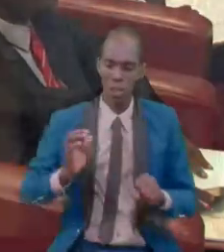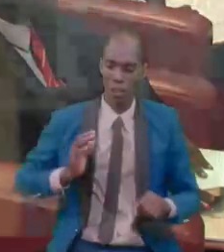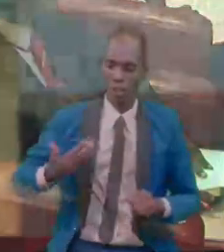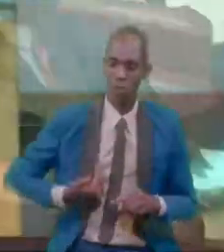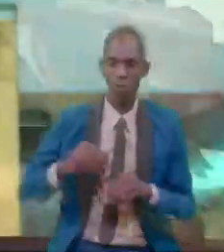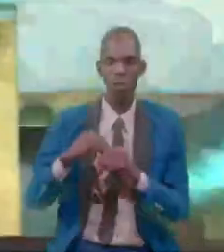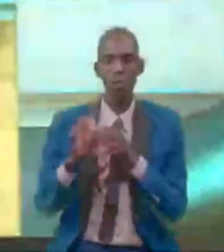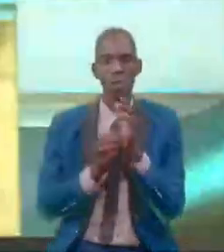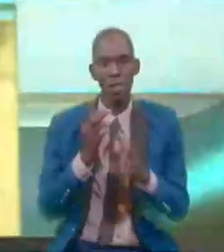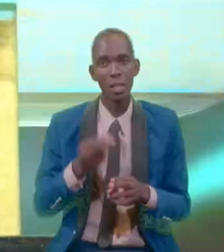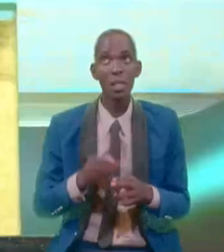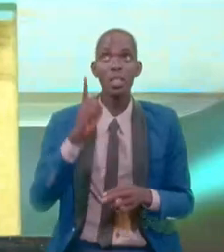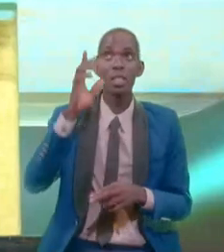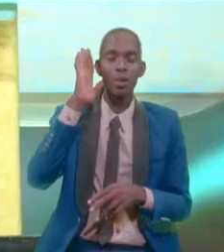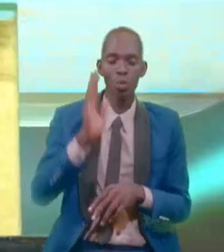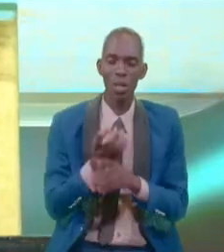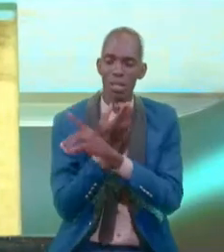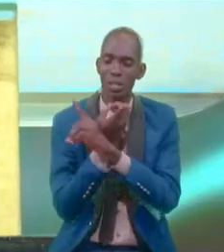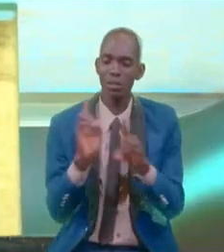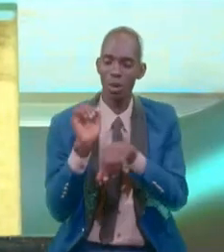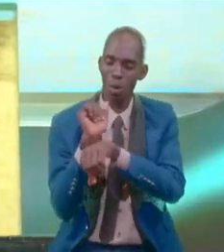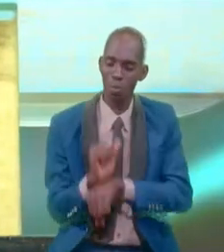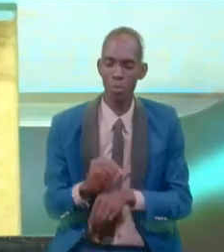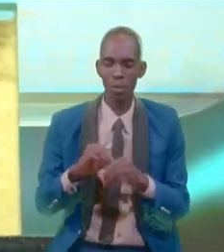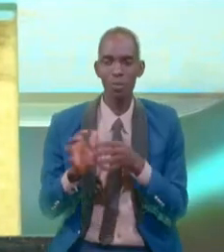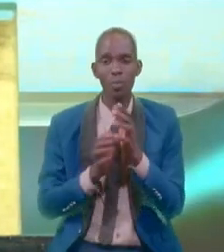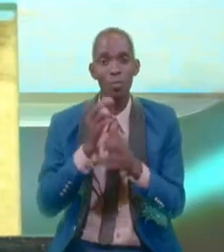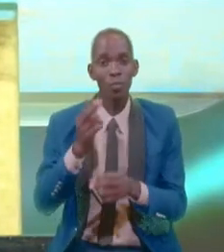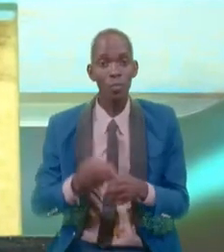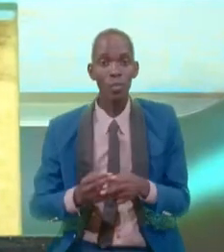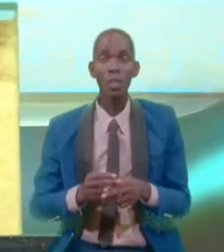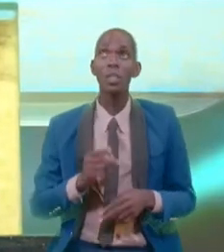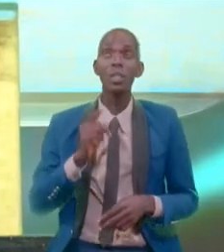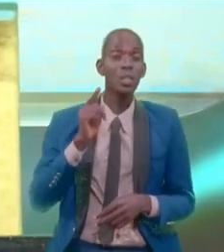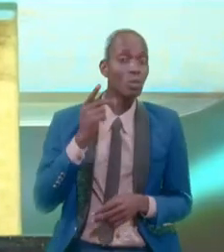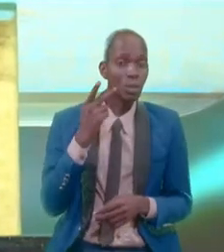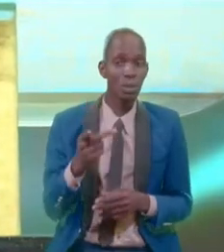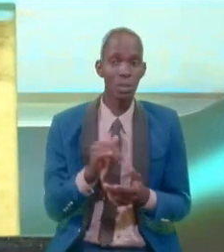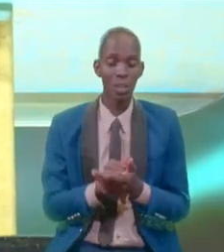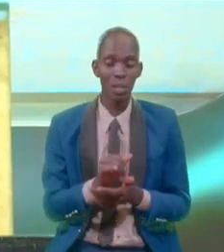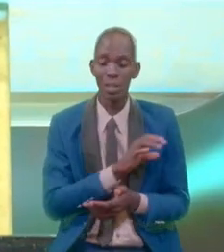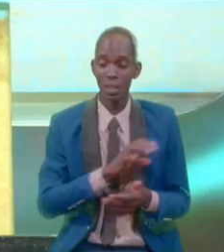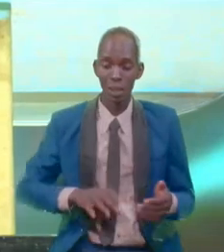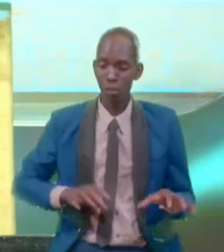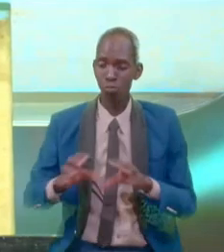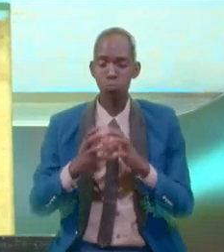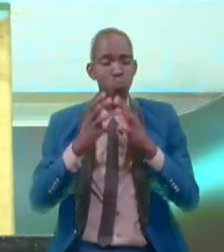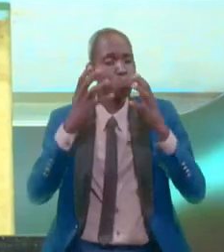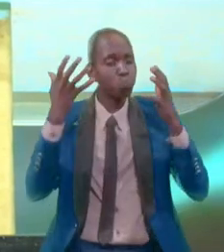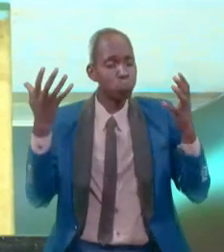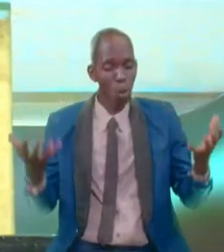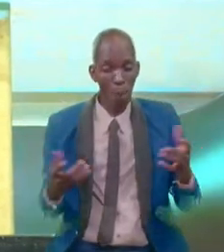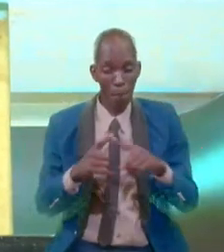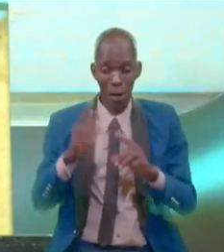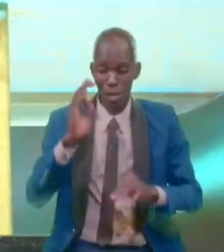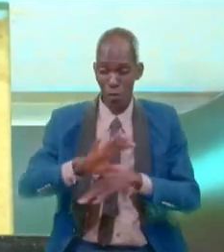va guérir, délivrer les opprimés. Il fera assez, beaucoup, que si ces choses seront écrites,